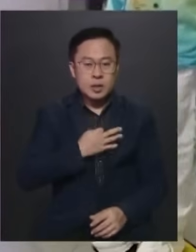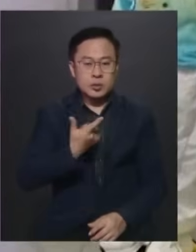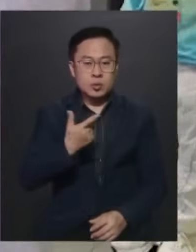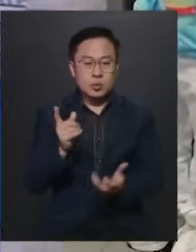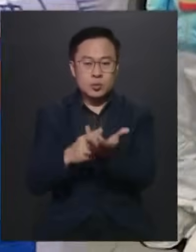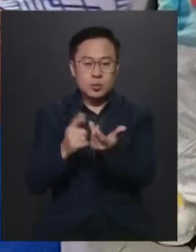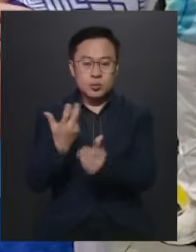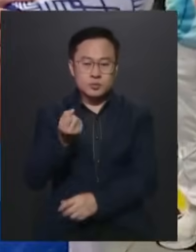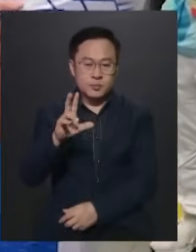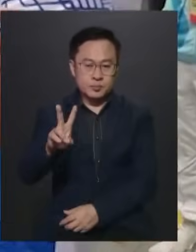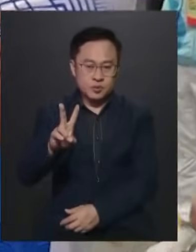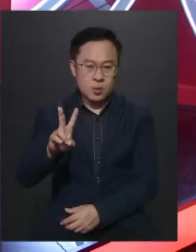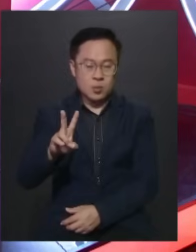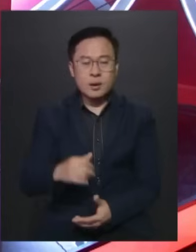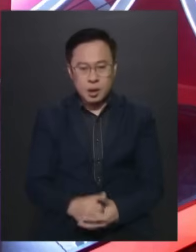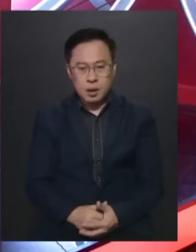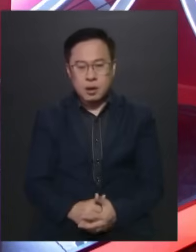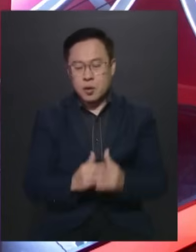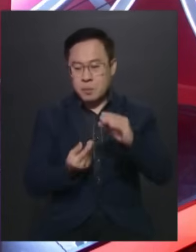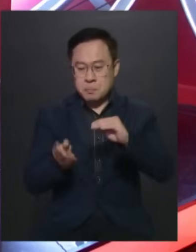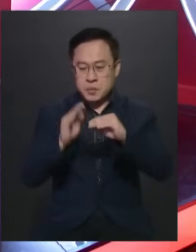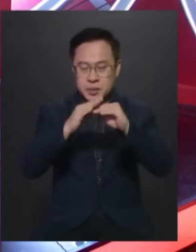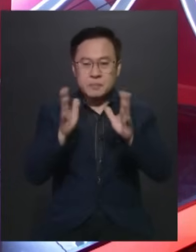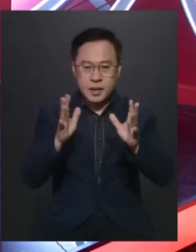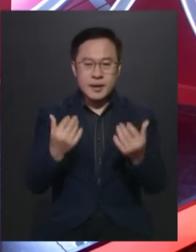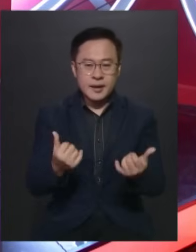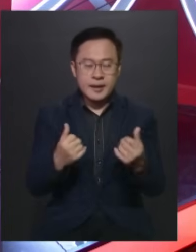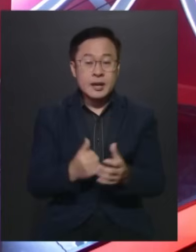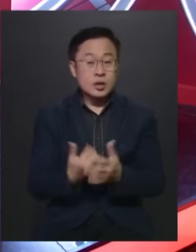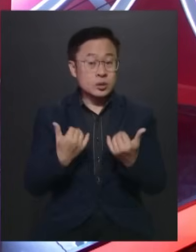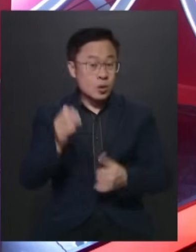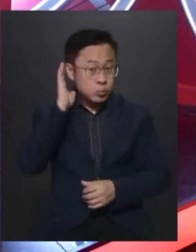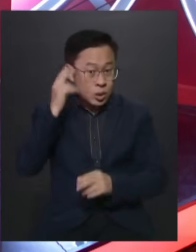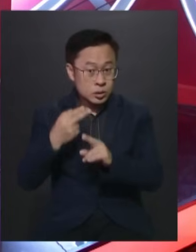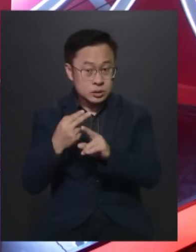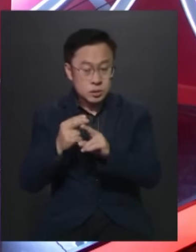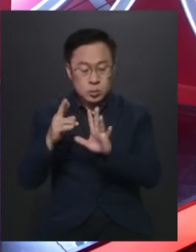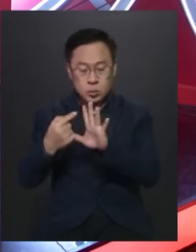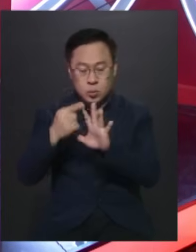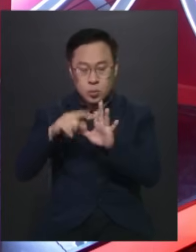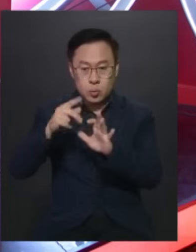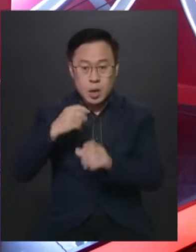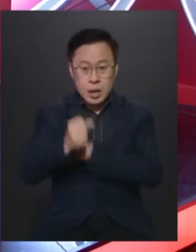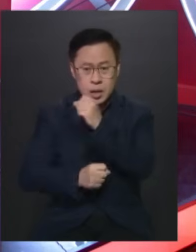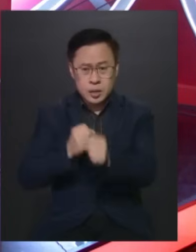12 12เหรียญทองนะคะแล้วก็พุ่งทะยานขึ้นมาเลยอ่ะโดยเฉพาะรุ่งโรเนี่ยปัจจุบัน 37ปี